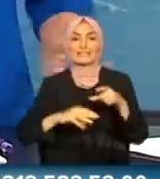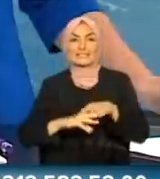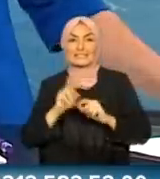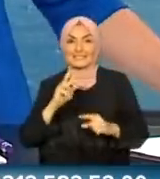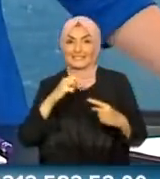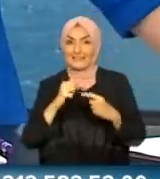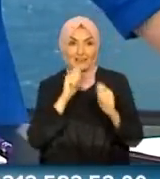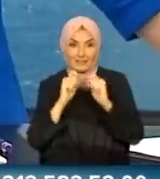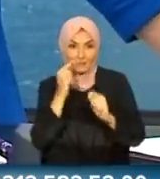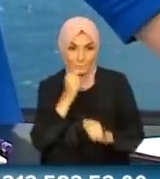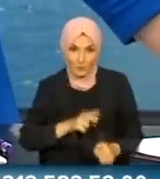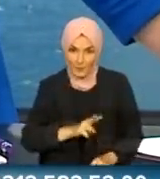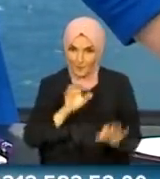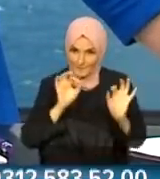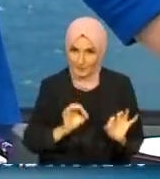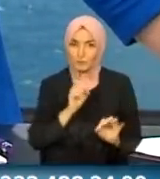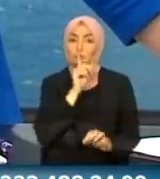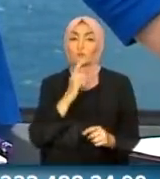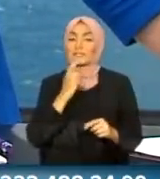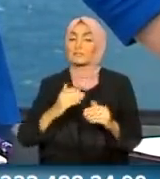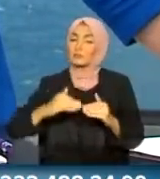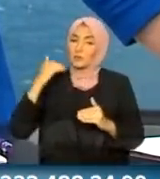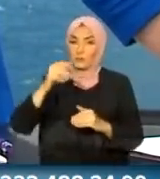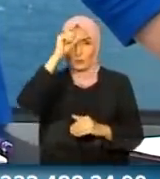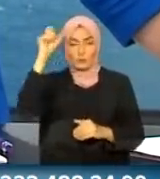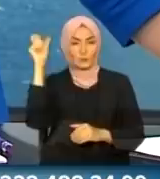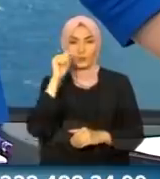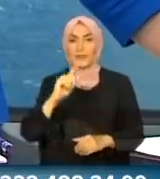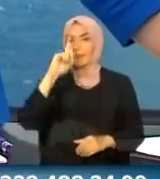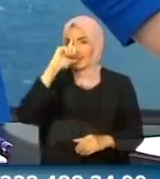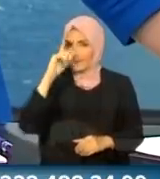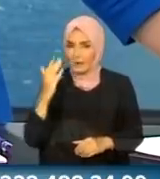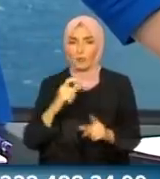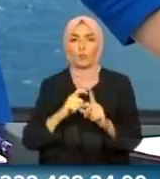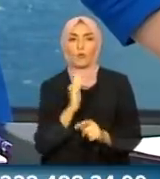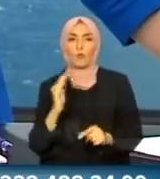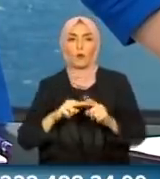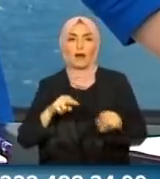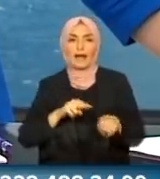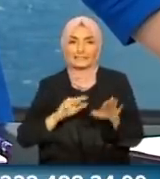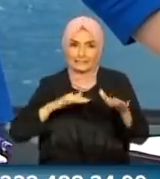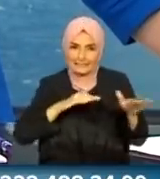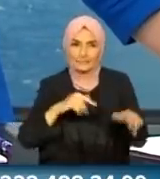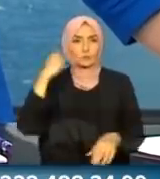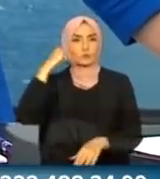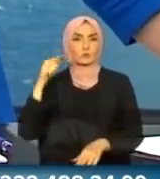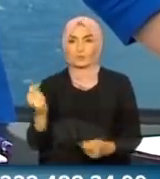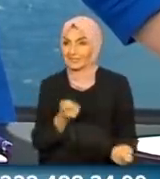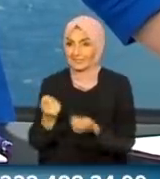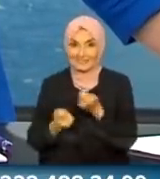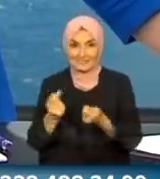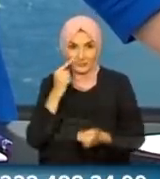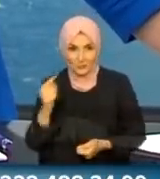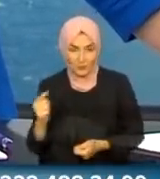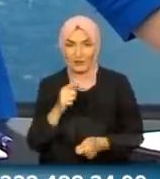Suriye'de, Doğu Akdeniz'de ve Libya'da yaptığı hamlelerle işgali boşa çıkardığını yazdı. Bununla kalsa iyiydi ama Le Monde yazarlarının